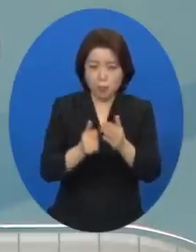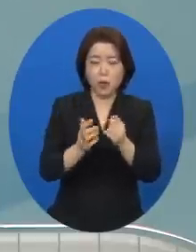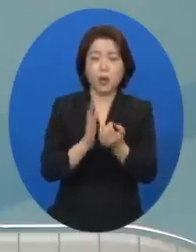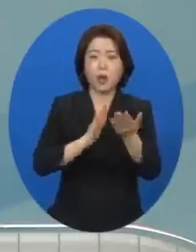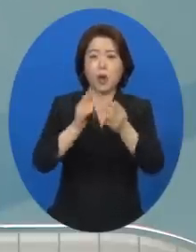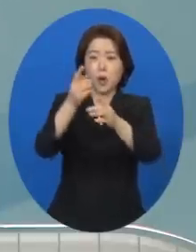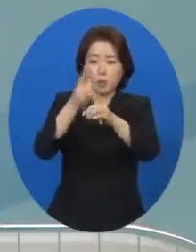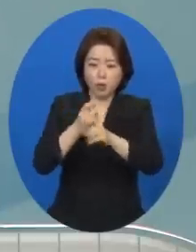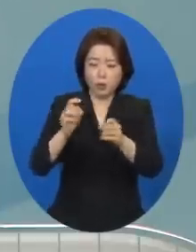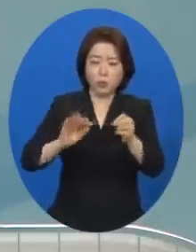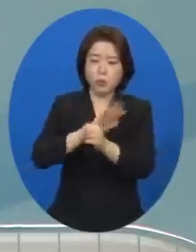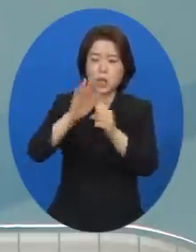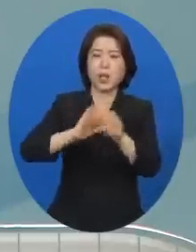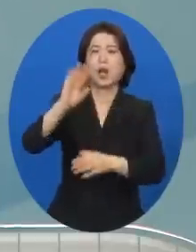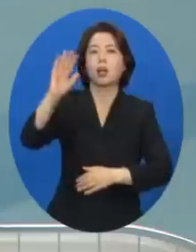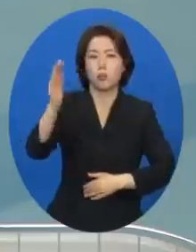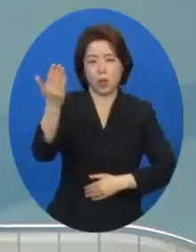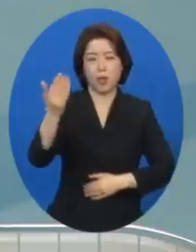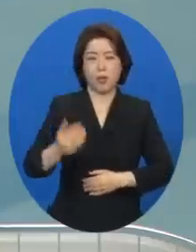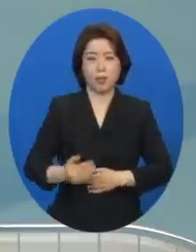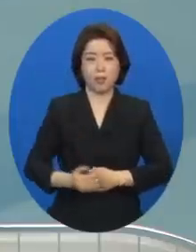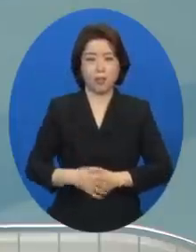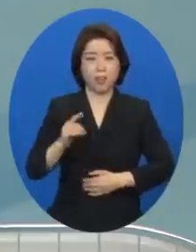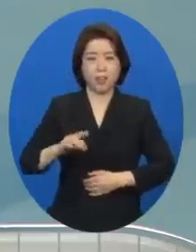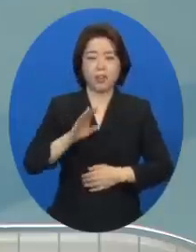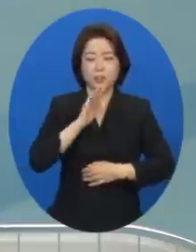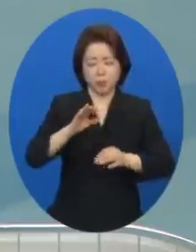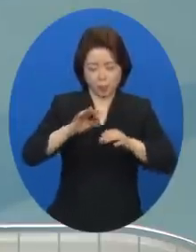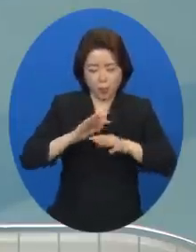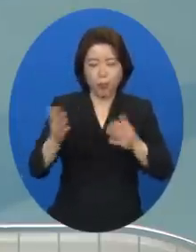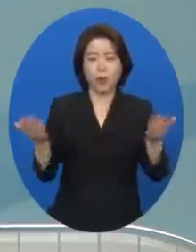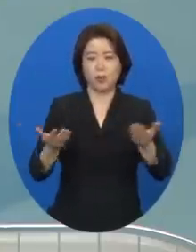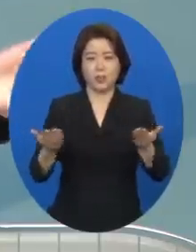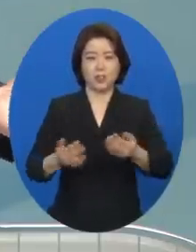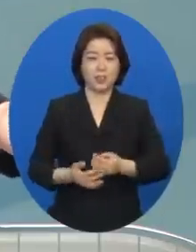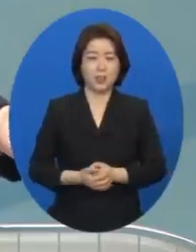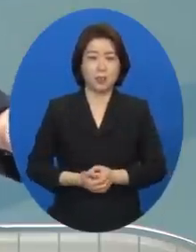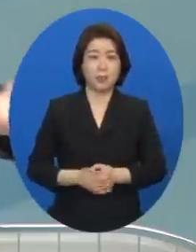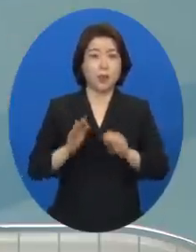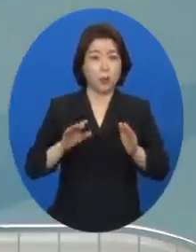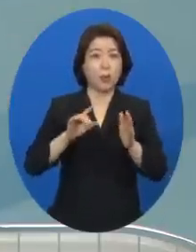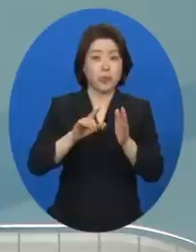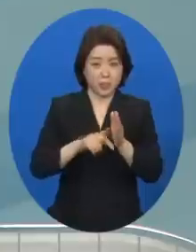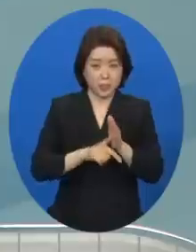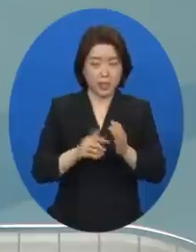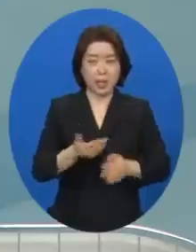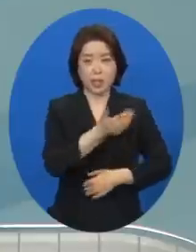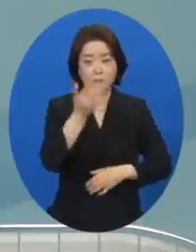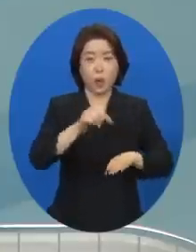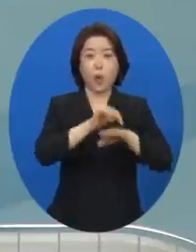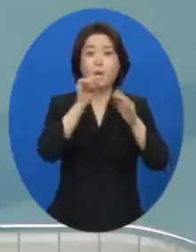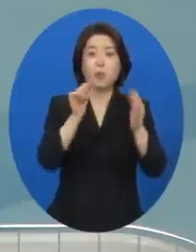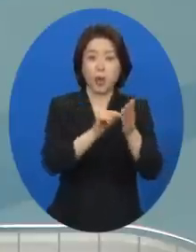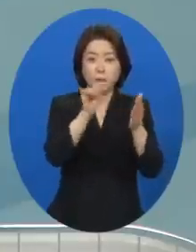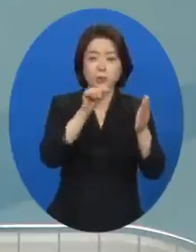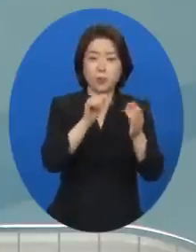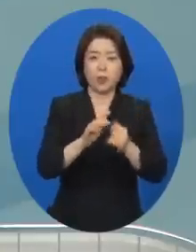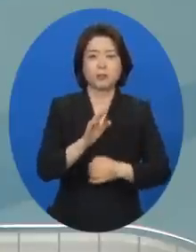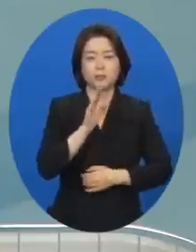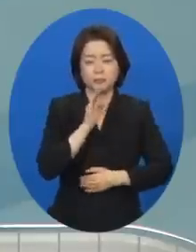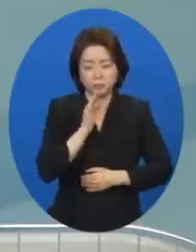된다 요 이건 얼마나 놀라운 얘기에요 오늘 시간 여러분 마음에 그렇습니다